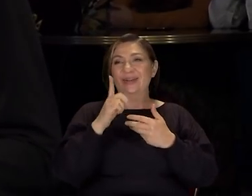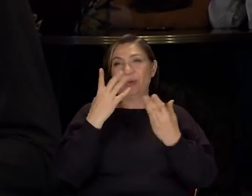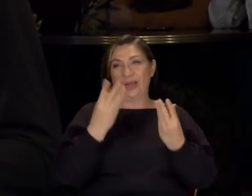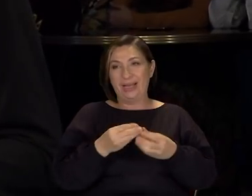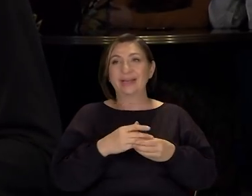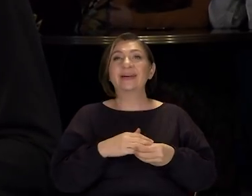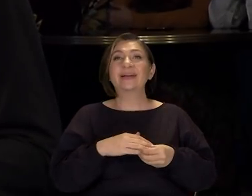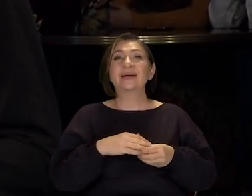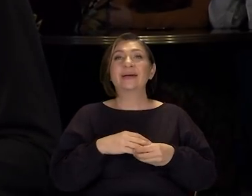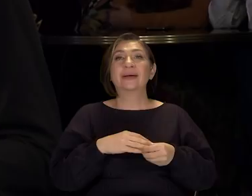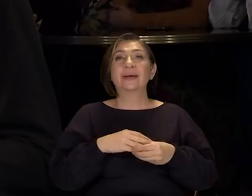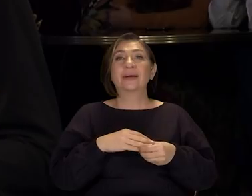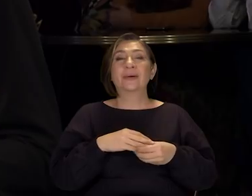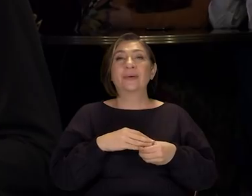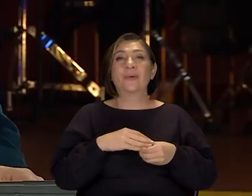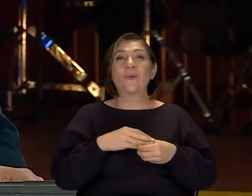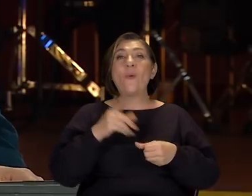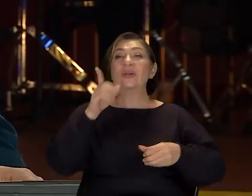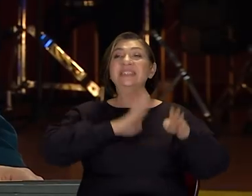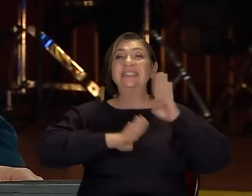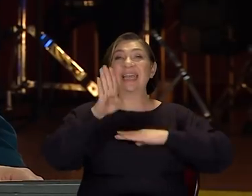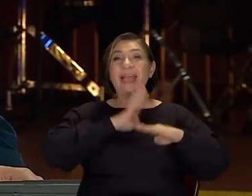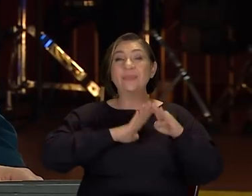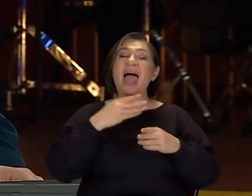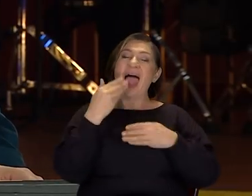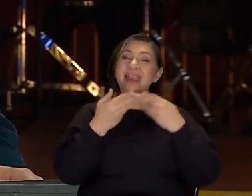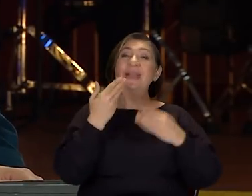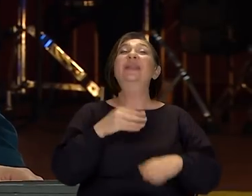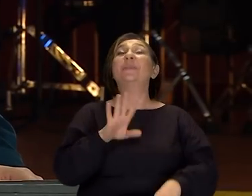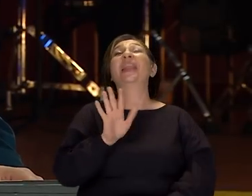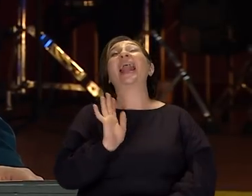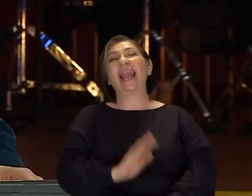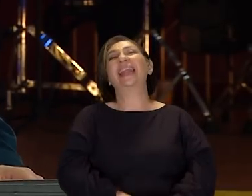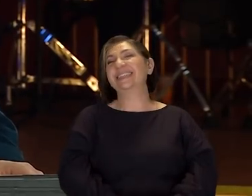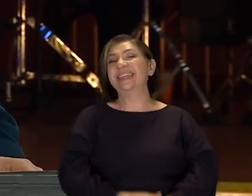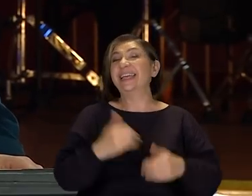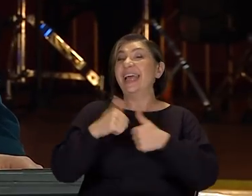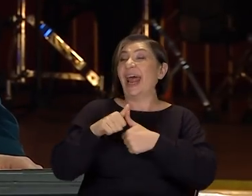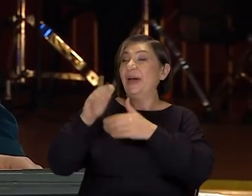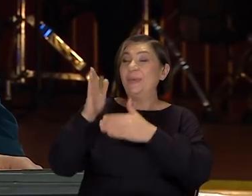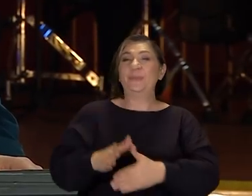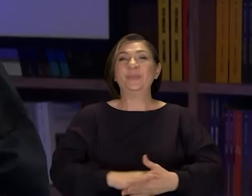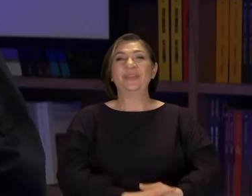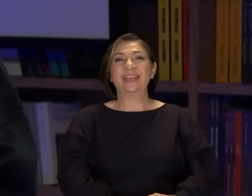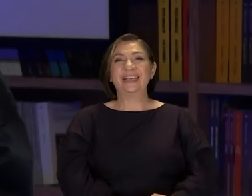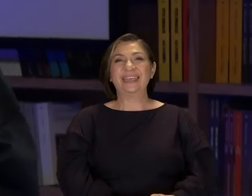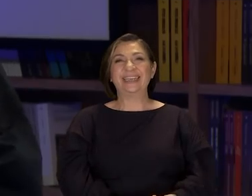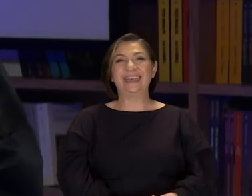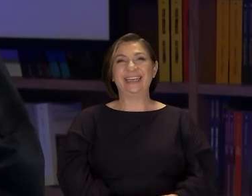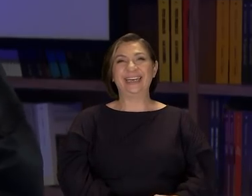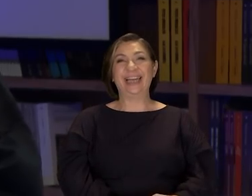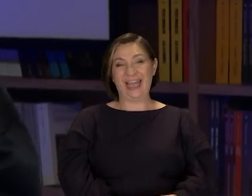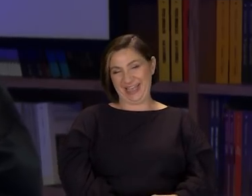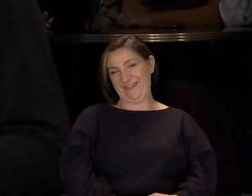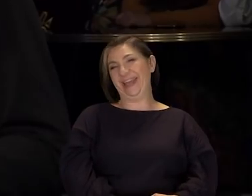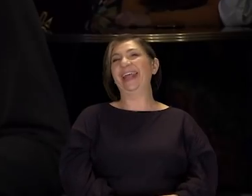şekilde. Oradaki şikayetlerimi de anlatmadım değil tabii. Tarımla işin. Küçük Burkaç var tabii ki de.